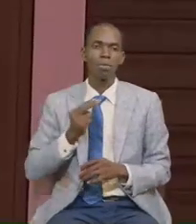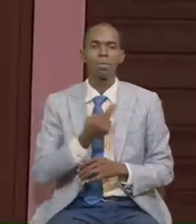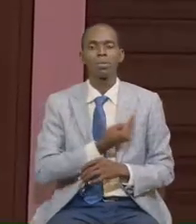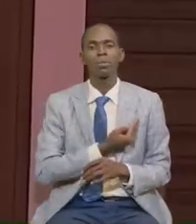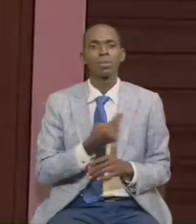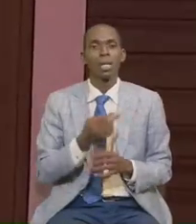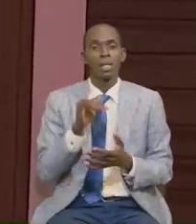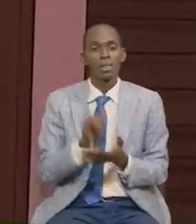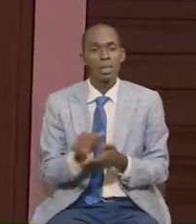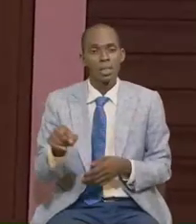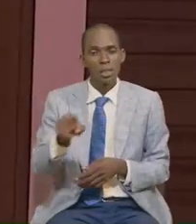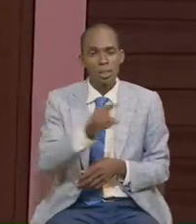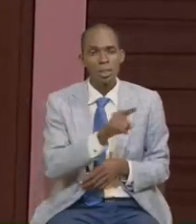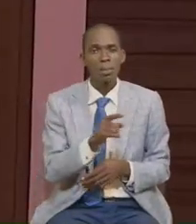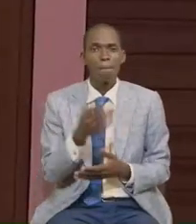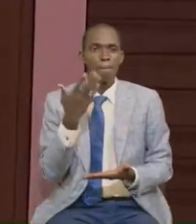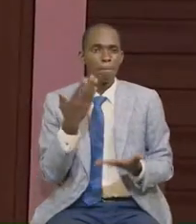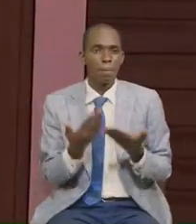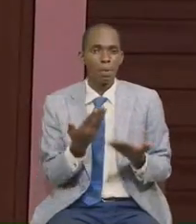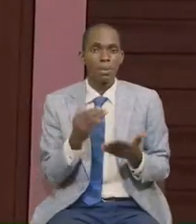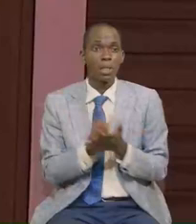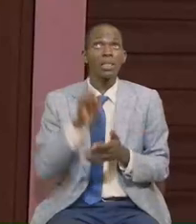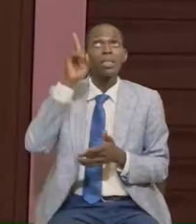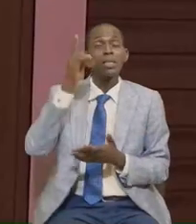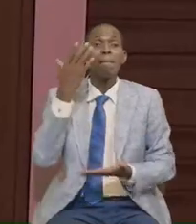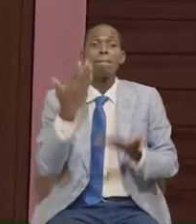afin de nous racheter de toute,